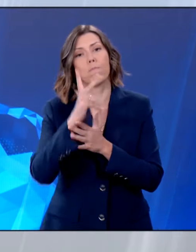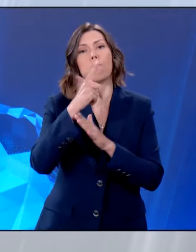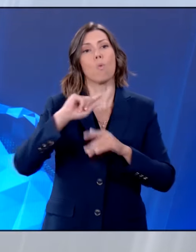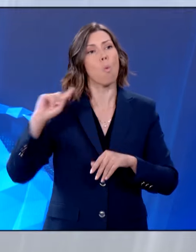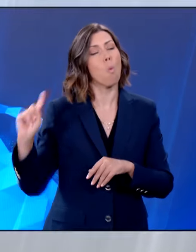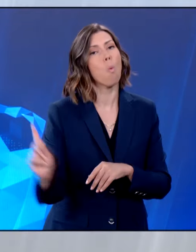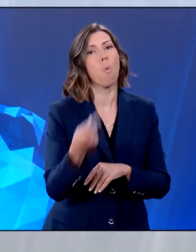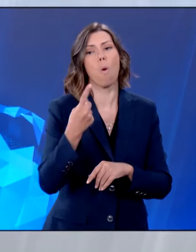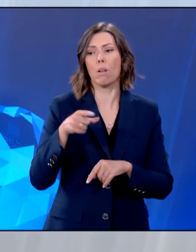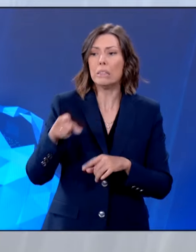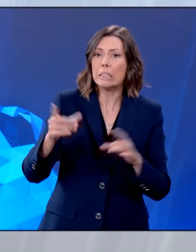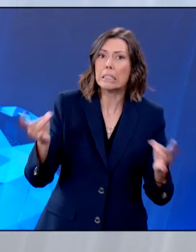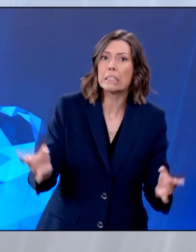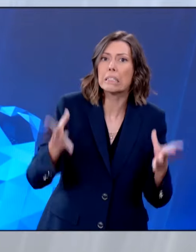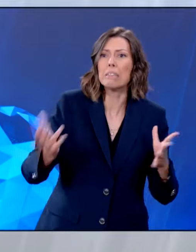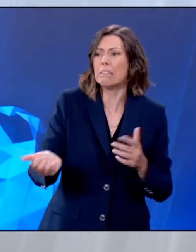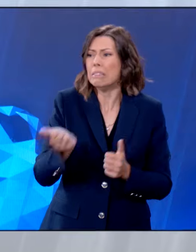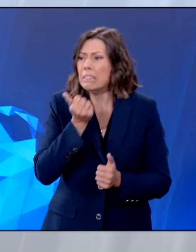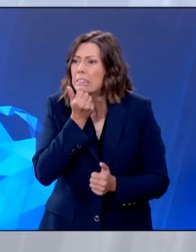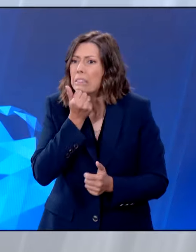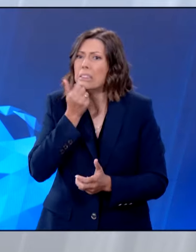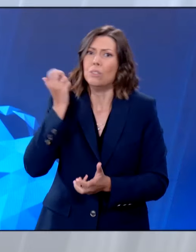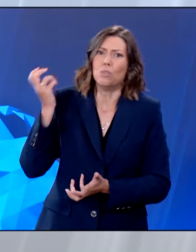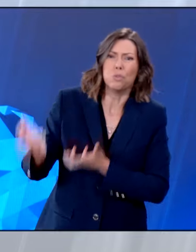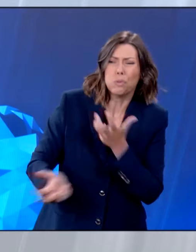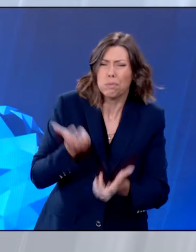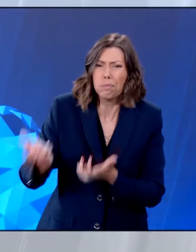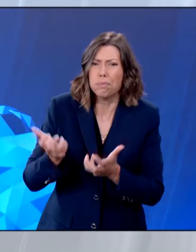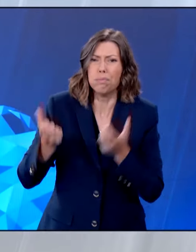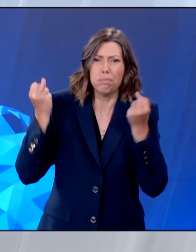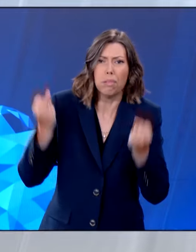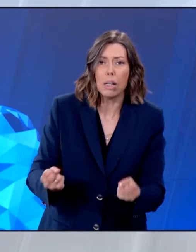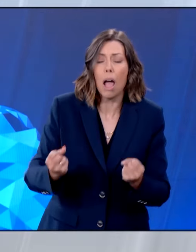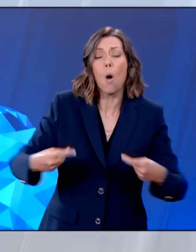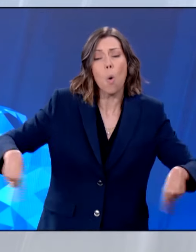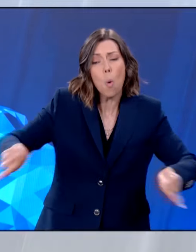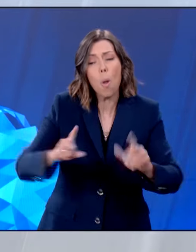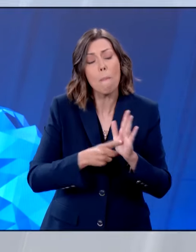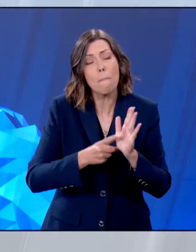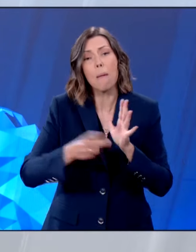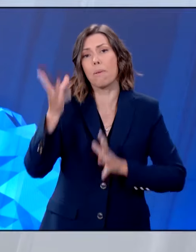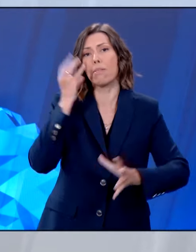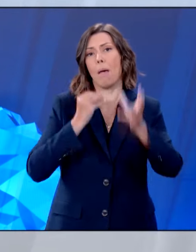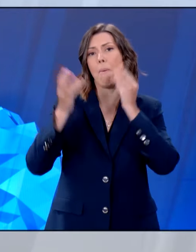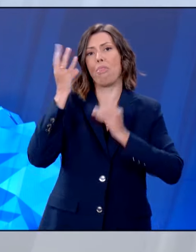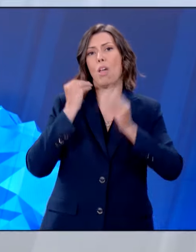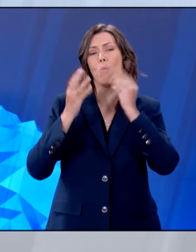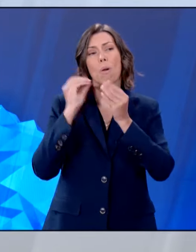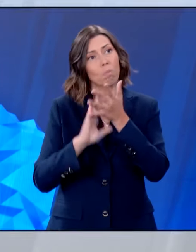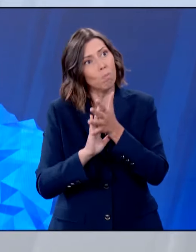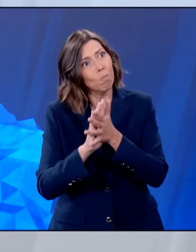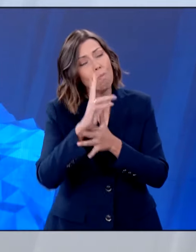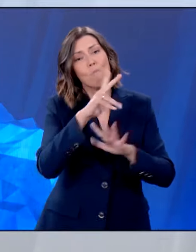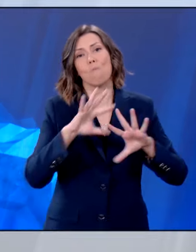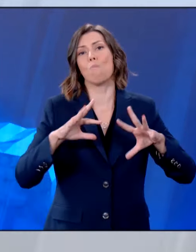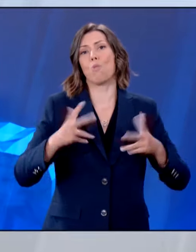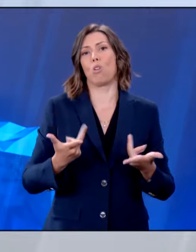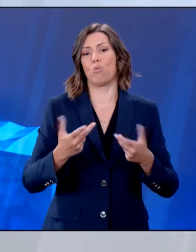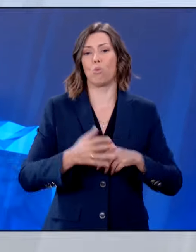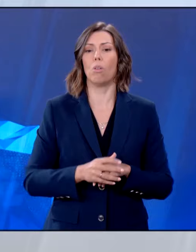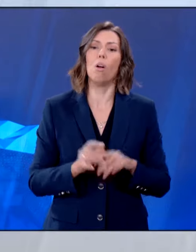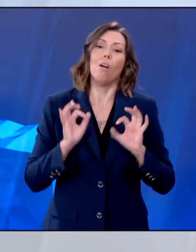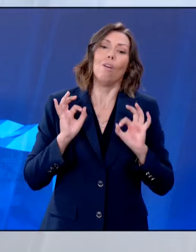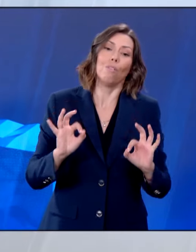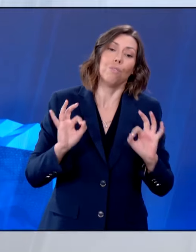αστοχία μας ή από όποια φωτιά ξεφεύγει, πάντα να κοιτάμε να μαθαίνουμε τι μπορούμε να κάνουμε καλύτερο. Βέβαια, αυτό το οποίο δεν θέλω σε καμία περίπτωση είναι